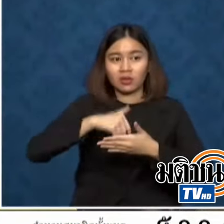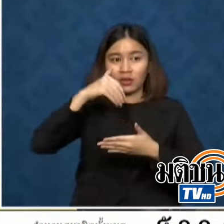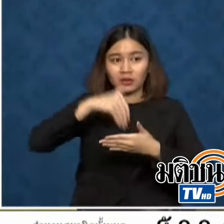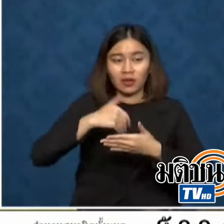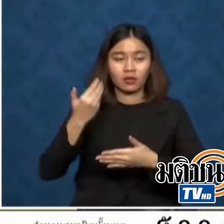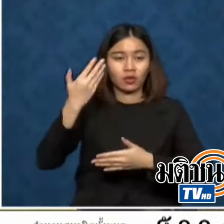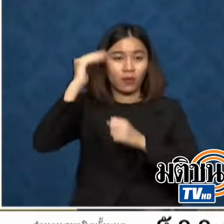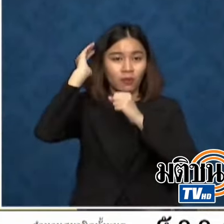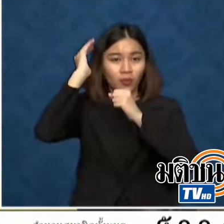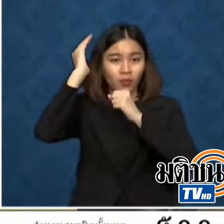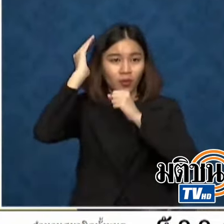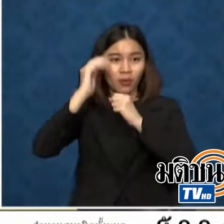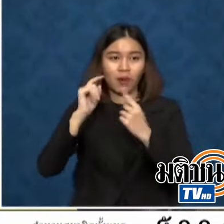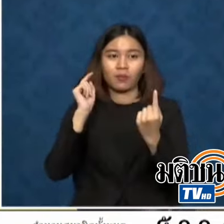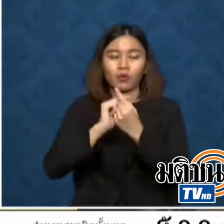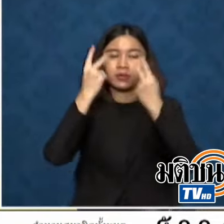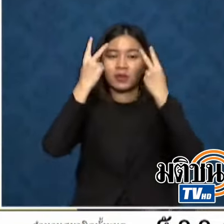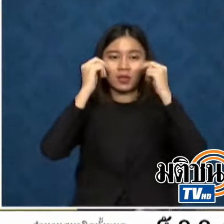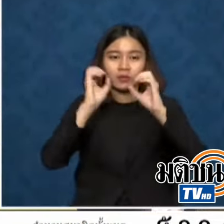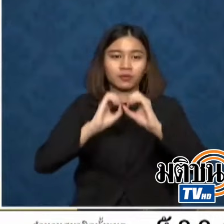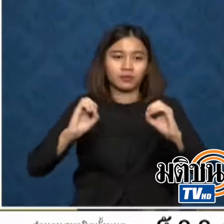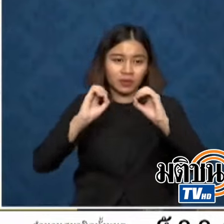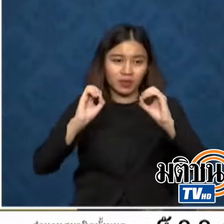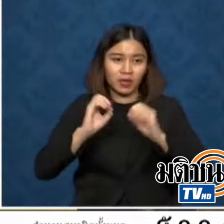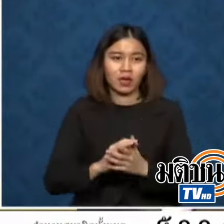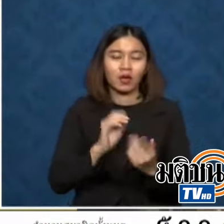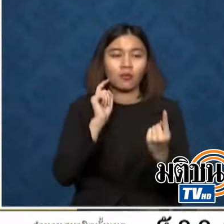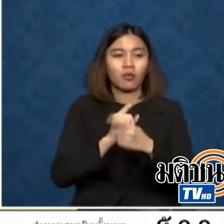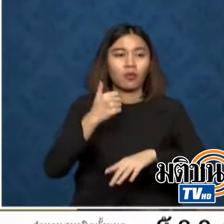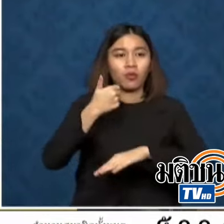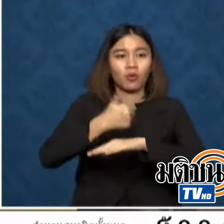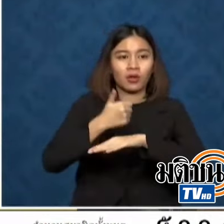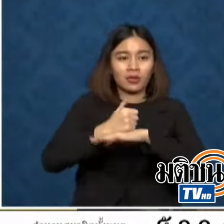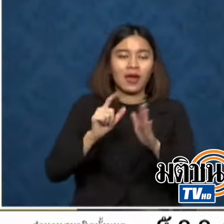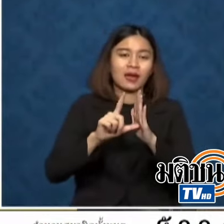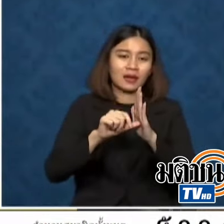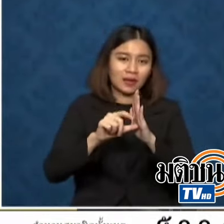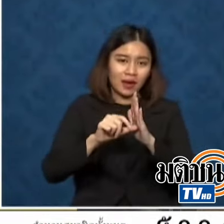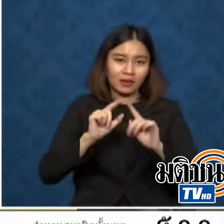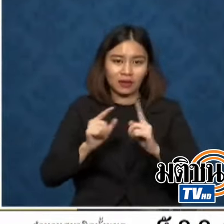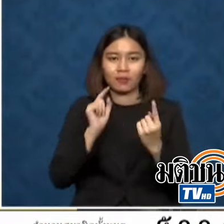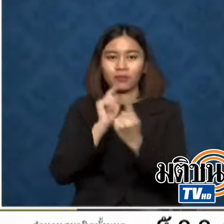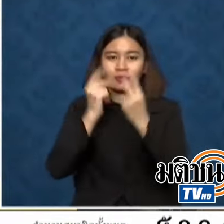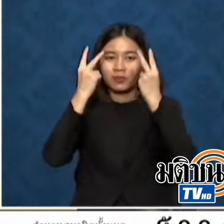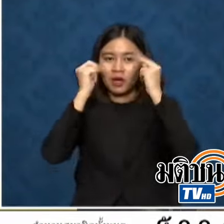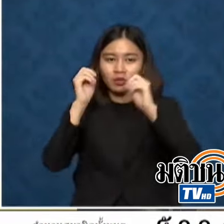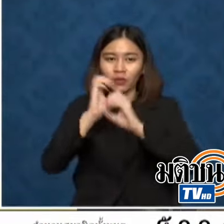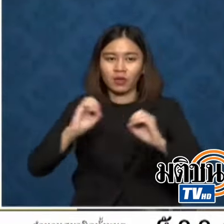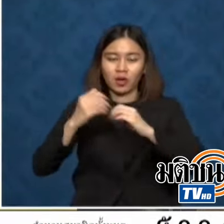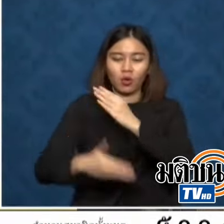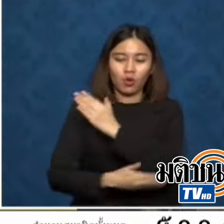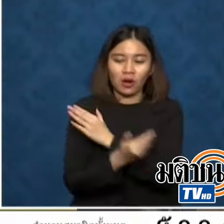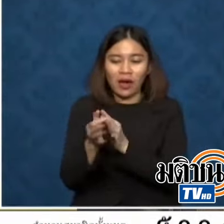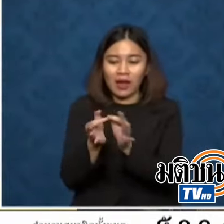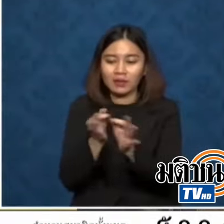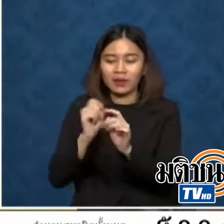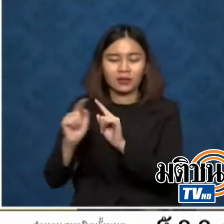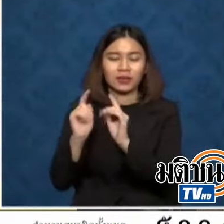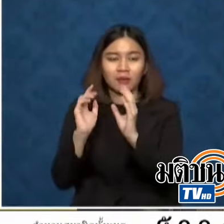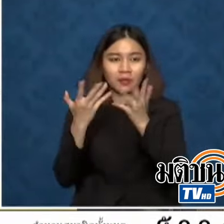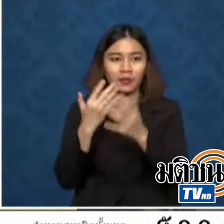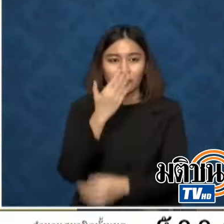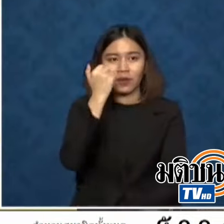ดีเบตเนี่ยผมก็ไม่ค่อยได้เจอท่านนายกสักเท่าไหร่อาจจะเจอแต่หัวหน้าท่านอาจจะเจอแต่เลขาท่านไม่ค่อยได้เจอท่านผมก็เลยไม่มีโอกาสได้อธิบายเรื่องพวกนี้